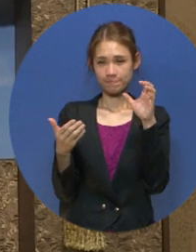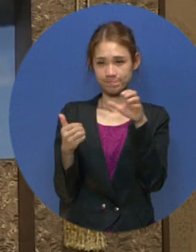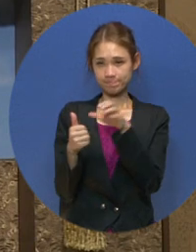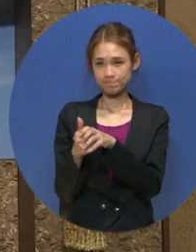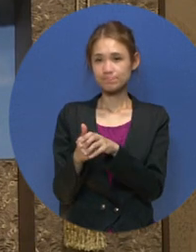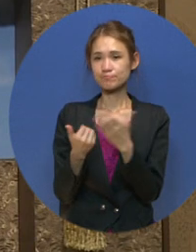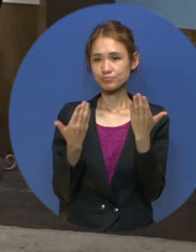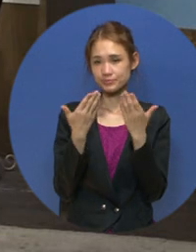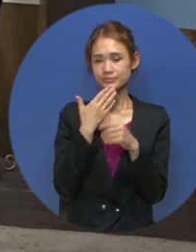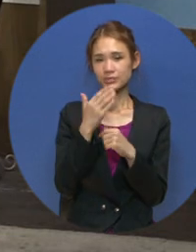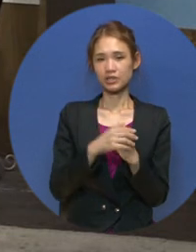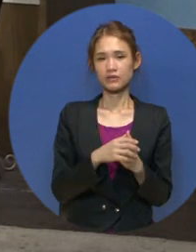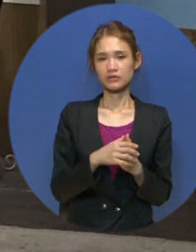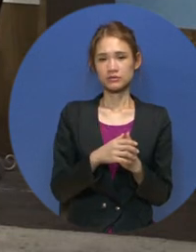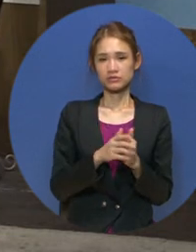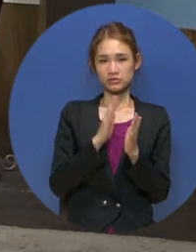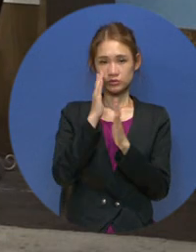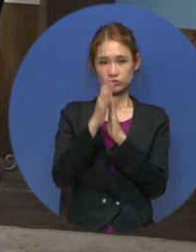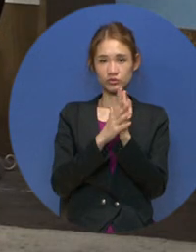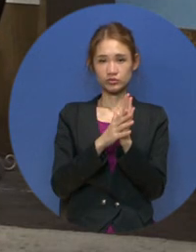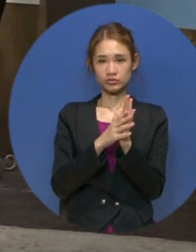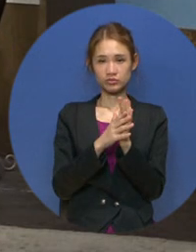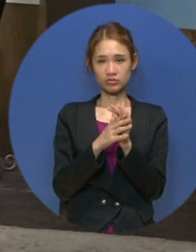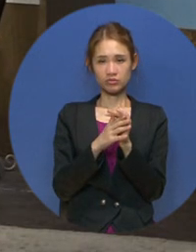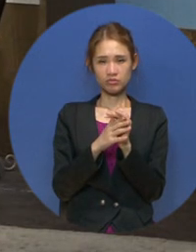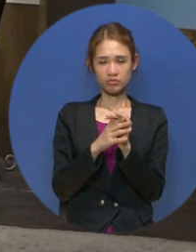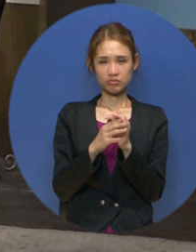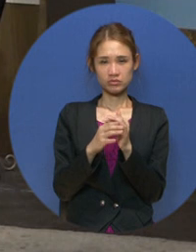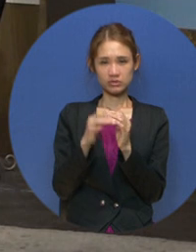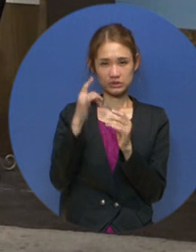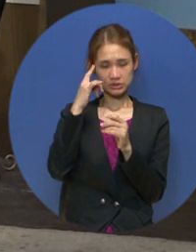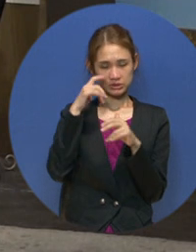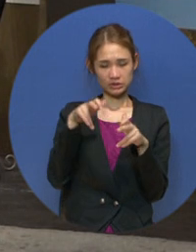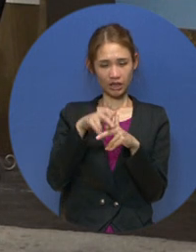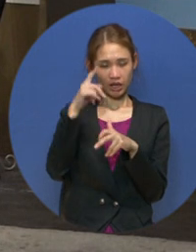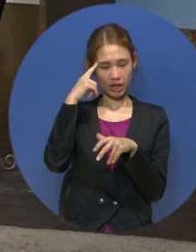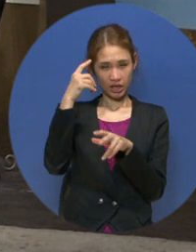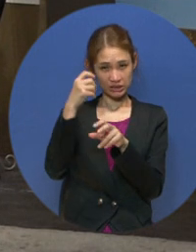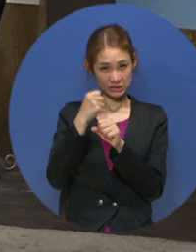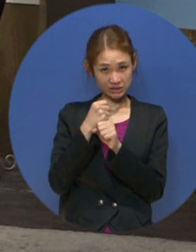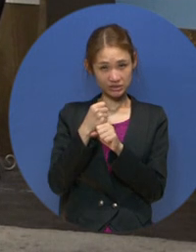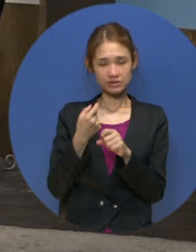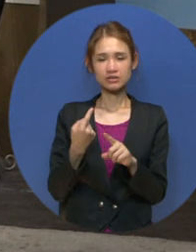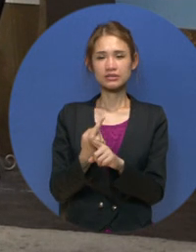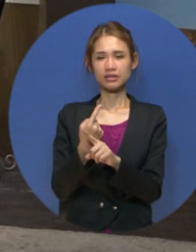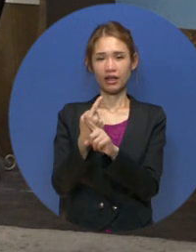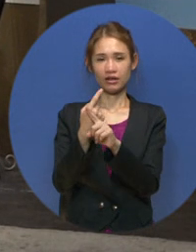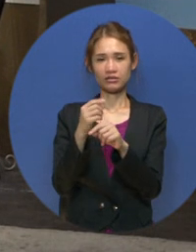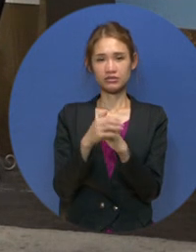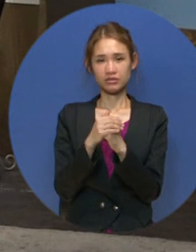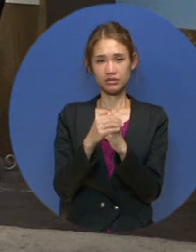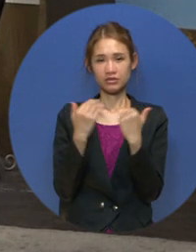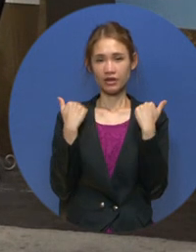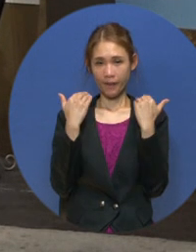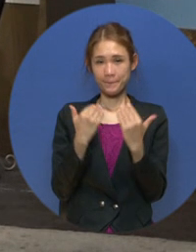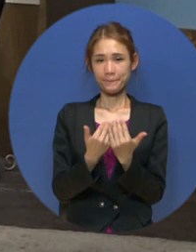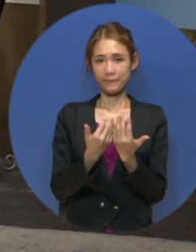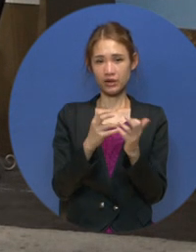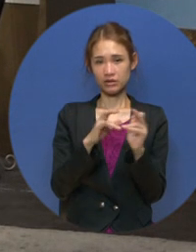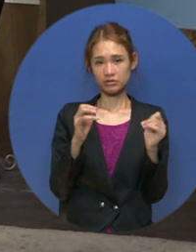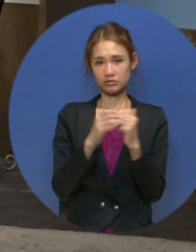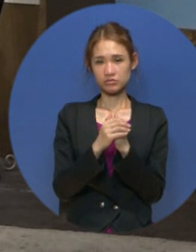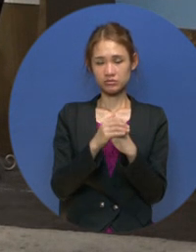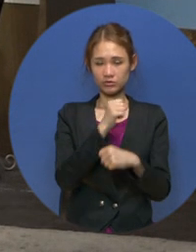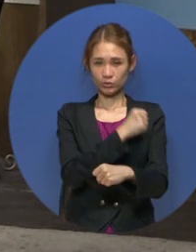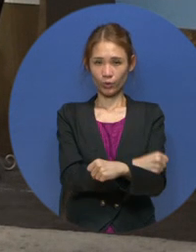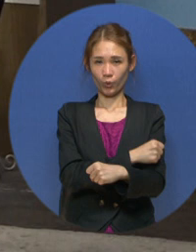있습니다. 그러니까 이 숲 스토리가 어떻게 보면은 네. 이 장애 인식 개선이라든지 이런 뭐 발달 장애인 분들의